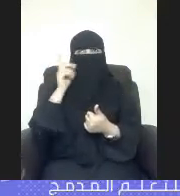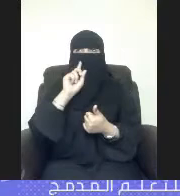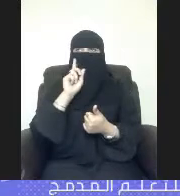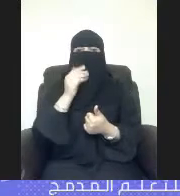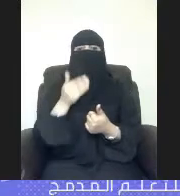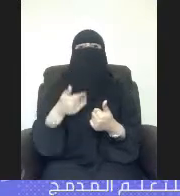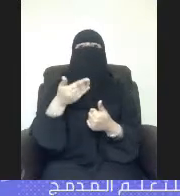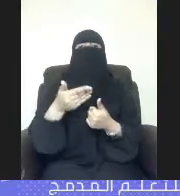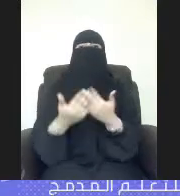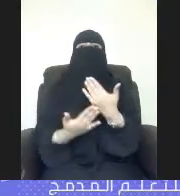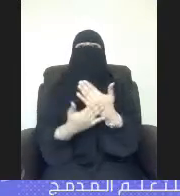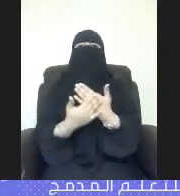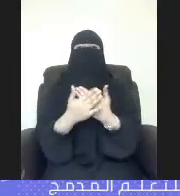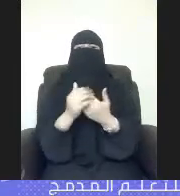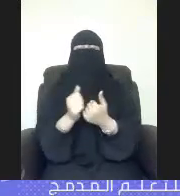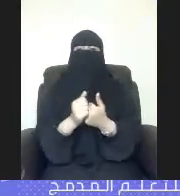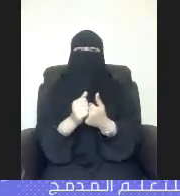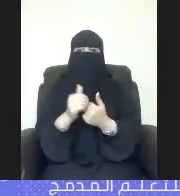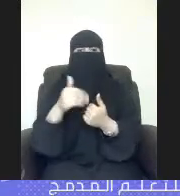يعني اختياريا